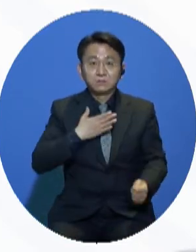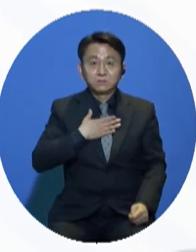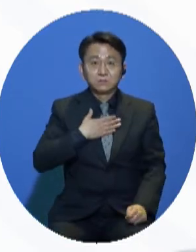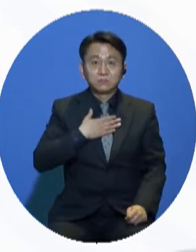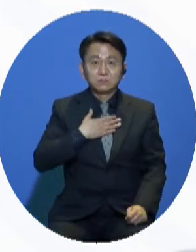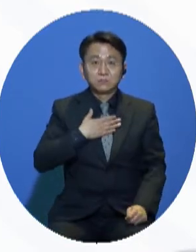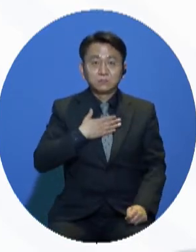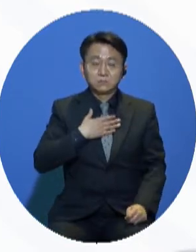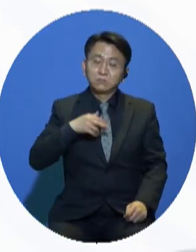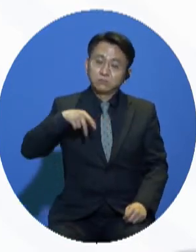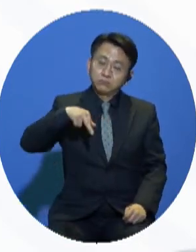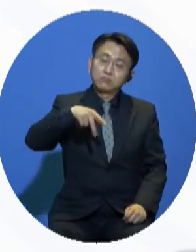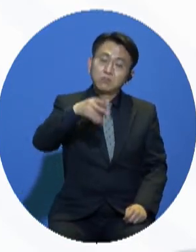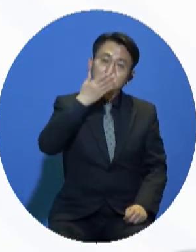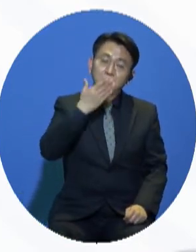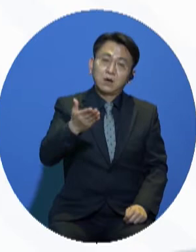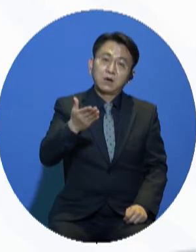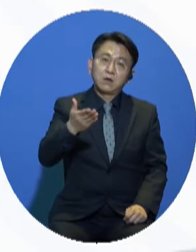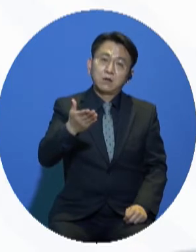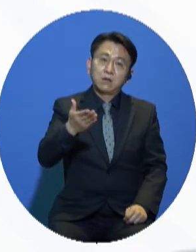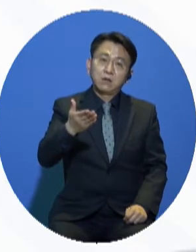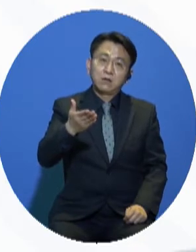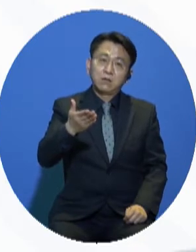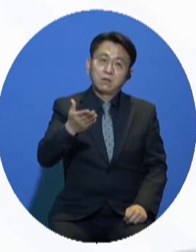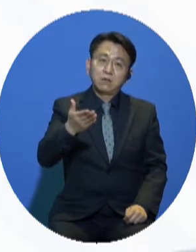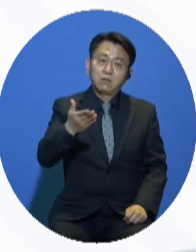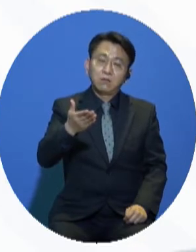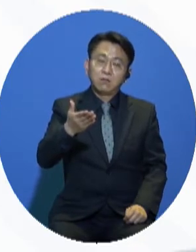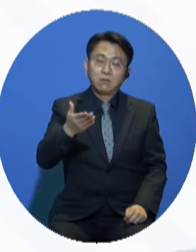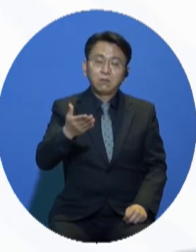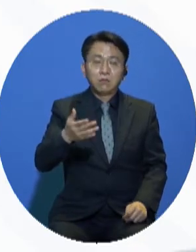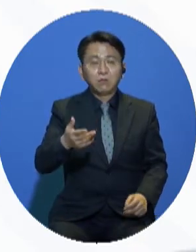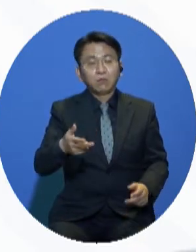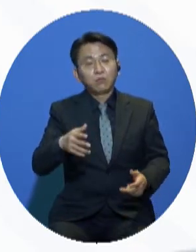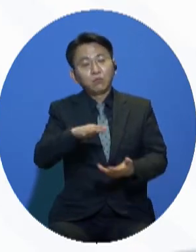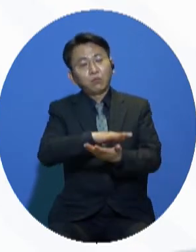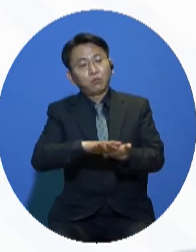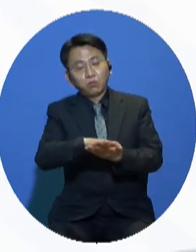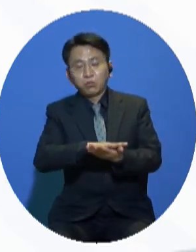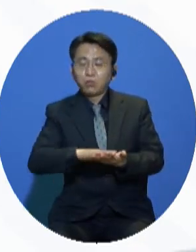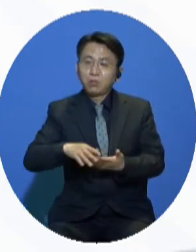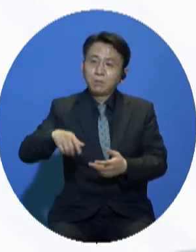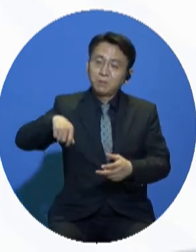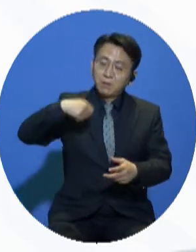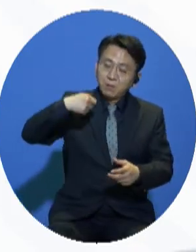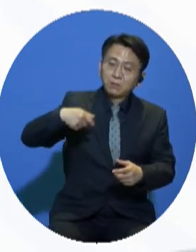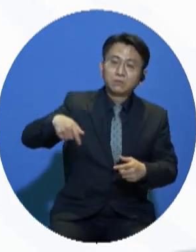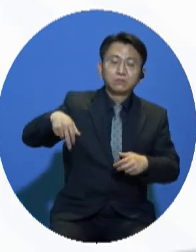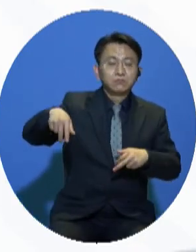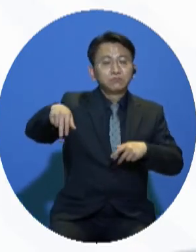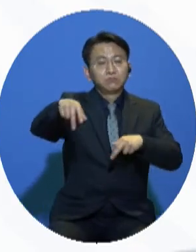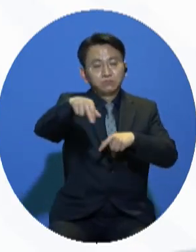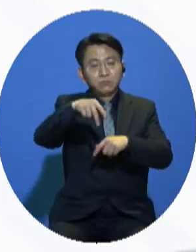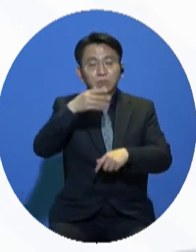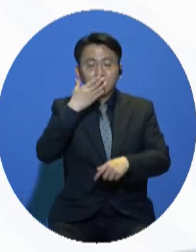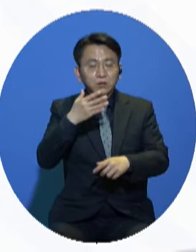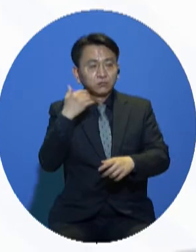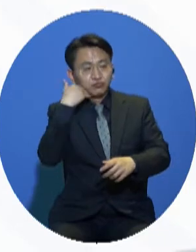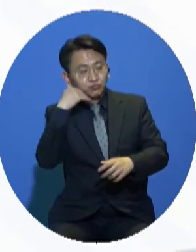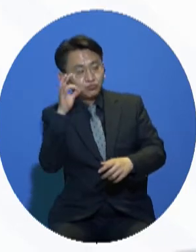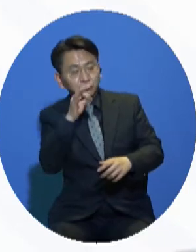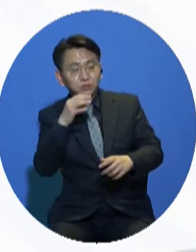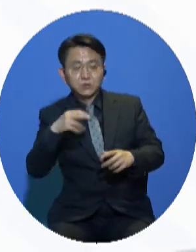저는 마음대로 걸어 다닐 수도 있고 또 공원에도 갈 수 있고 함께 식사도 하게 되면은 제가 장애가 있다는